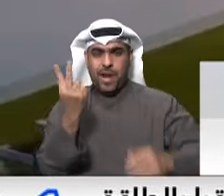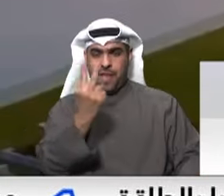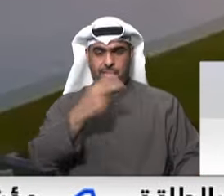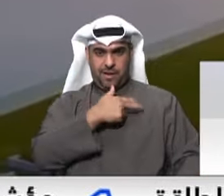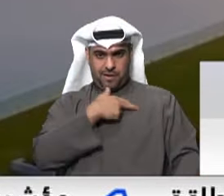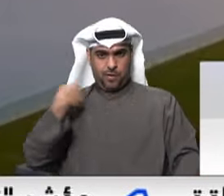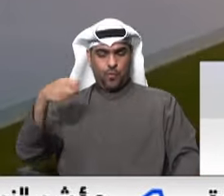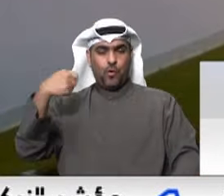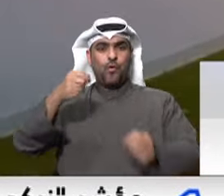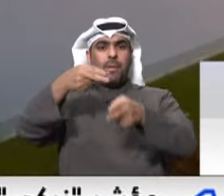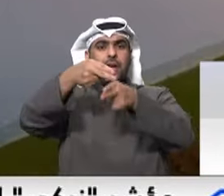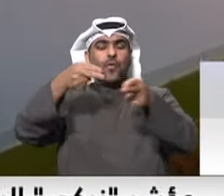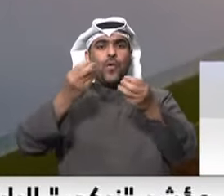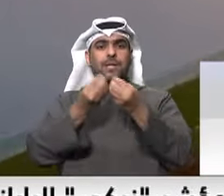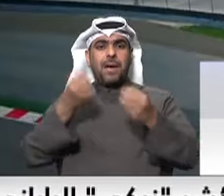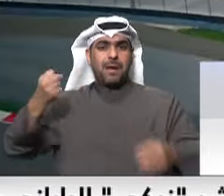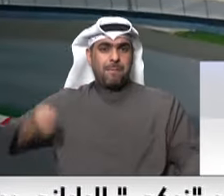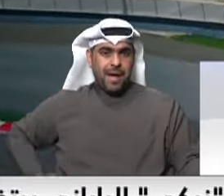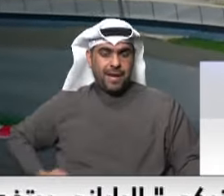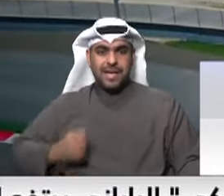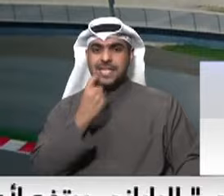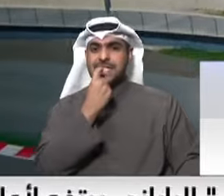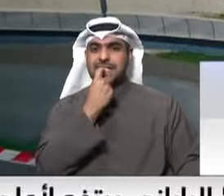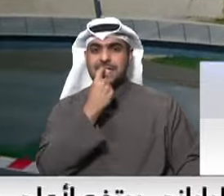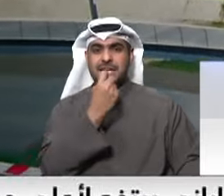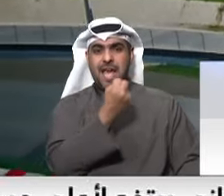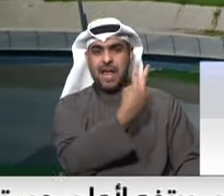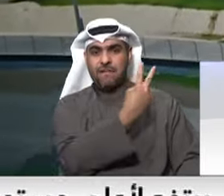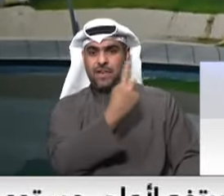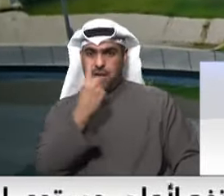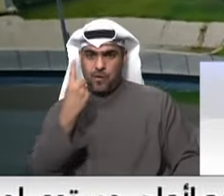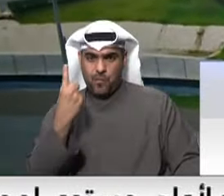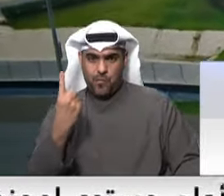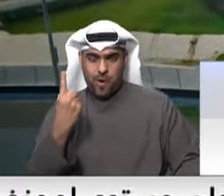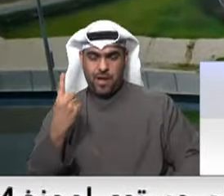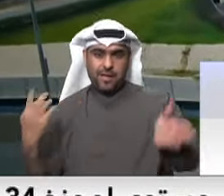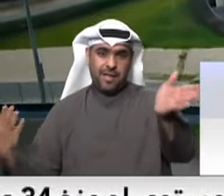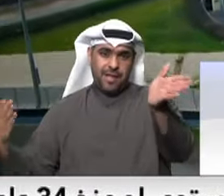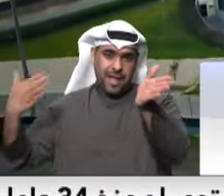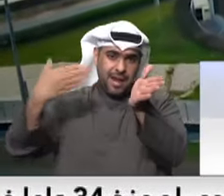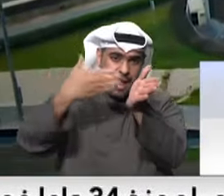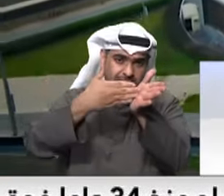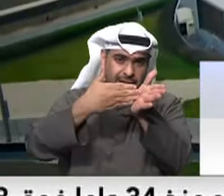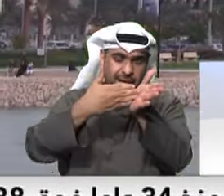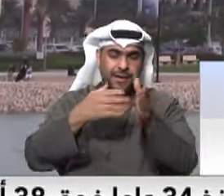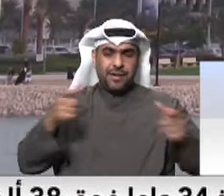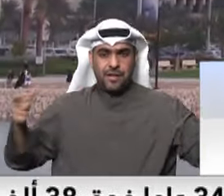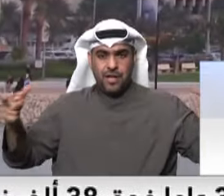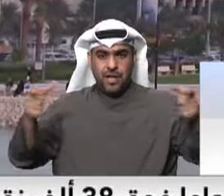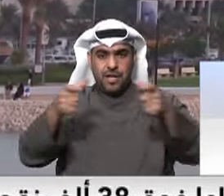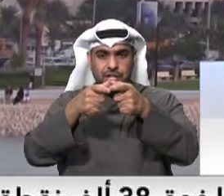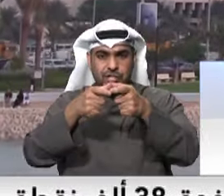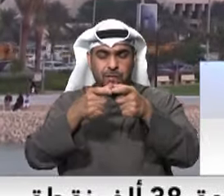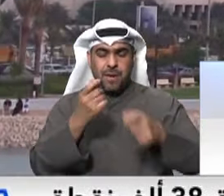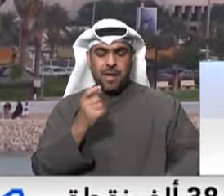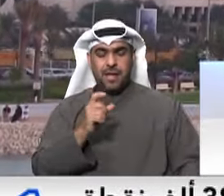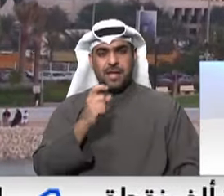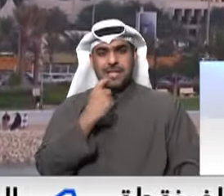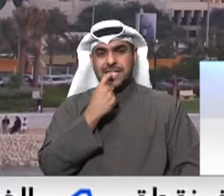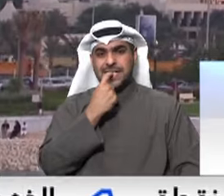البلدين الشقيقين في عام 2001 وصولا الى عقد دورتها العاشره بالمنامه في ابريل